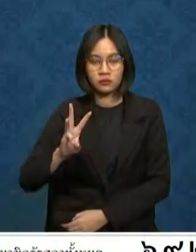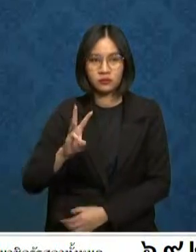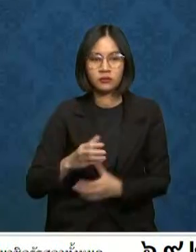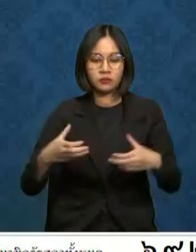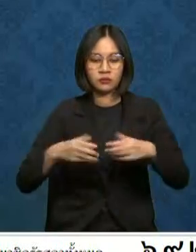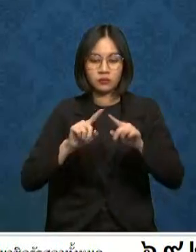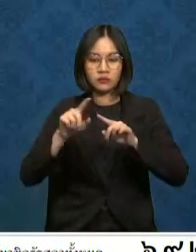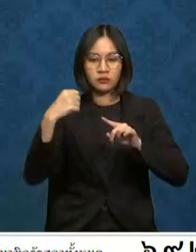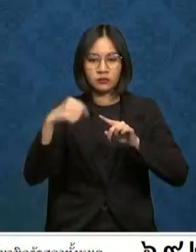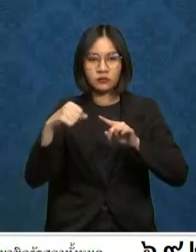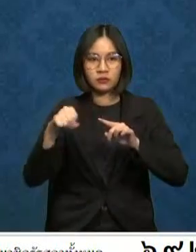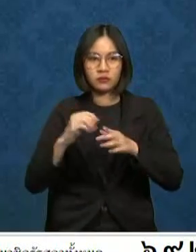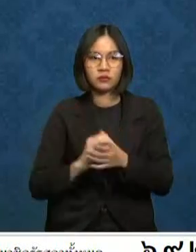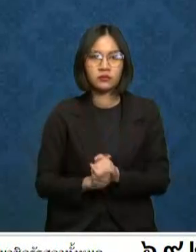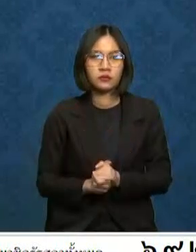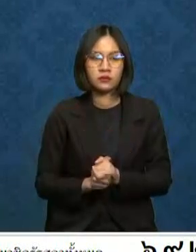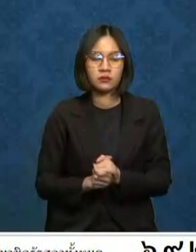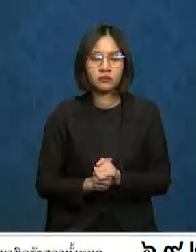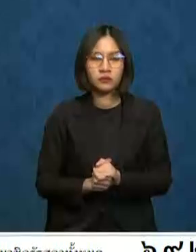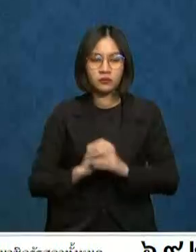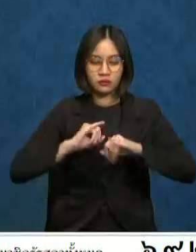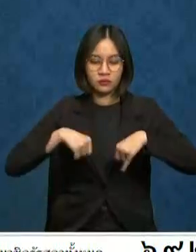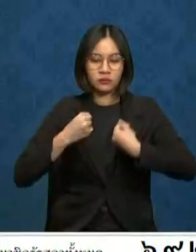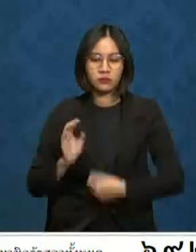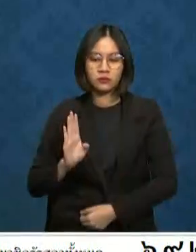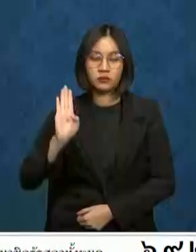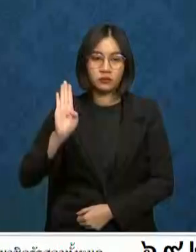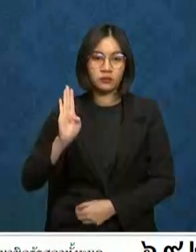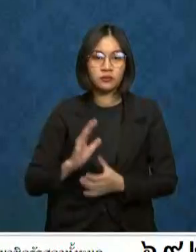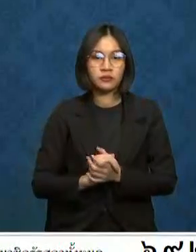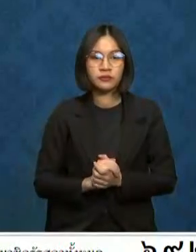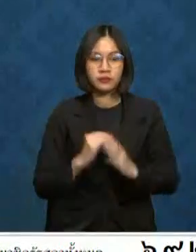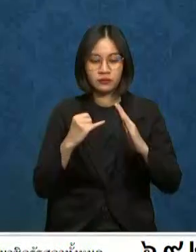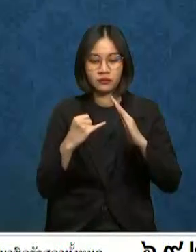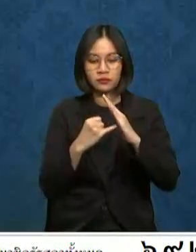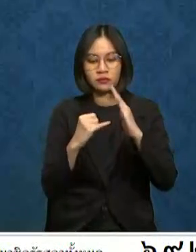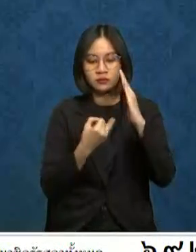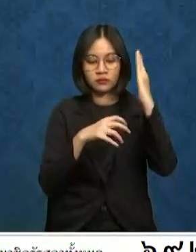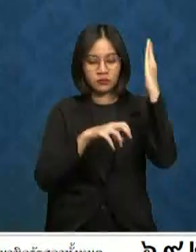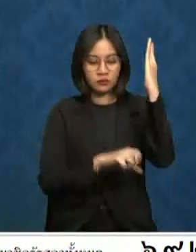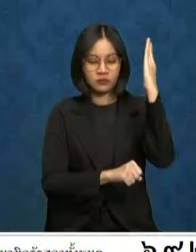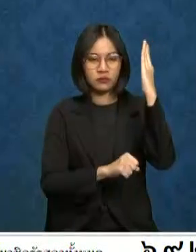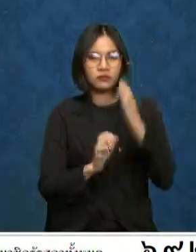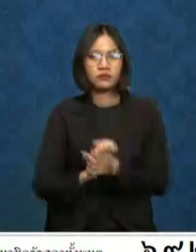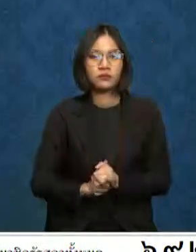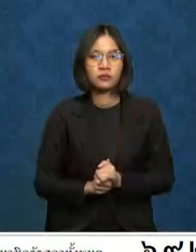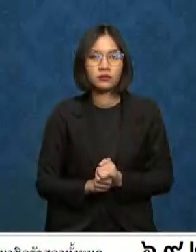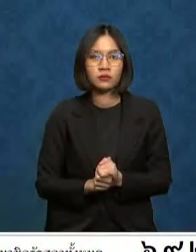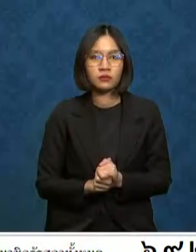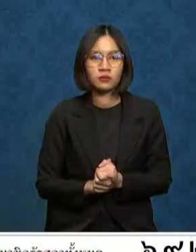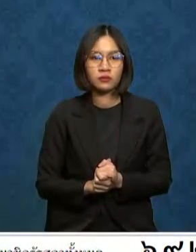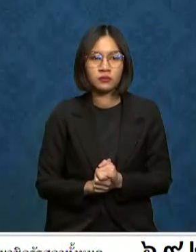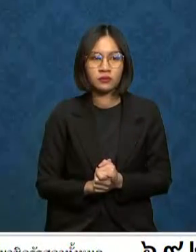กลุ่มที่ 10กลุ่มผู้ประกอบการจากอำเภอสะเดาจังหวัดสงขลาในฐานะสมาชิก